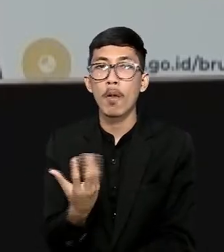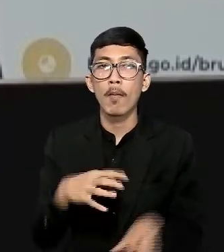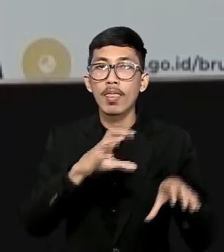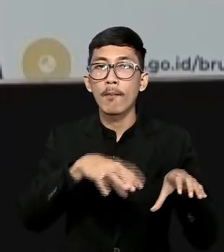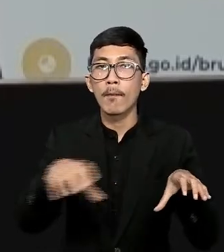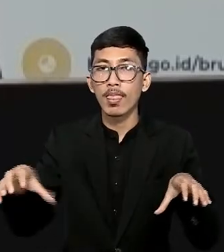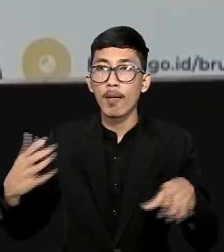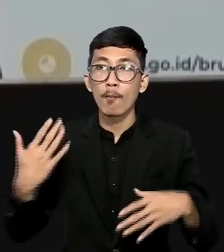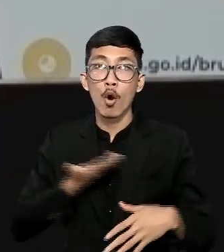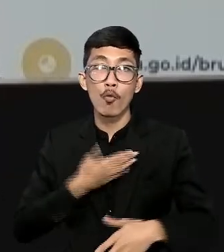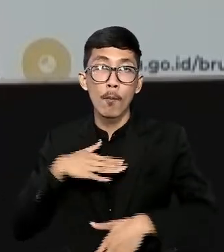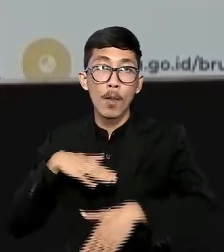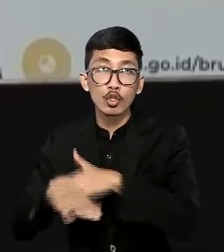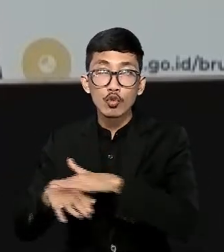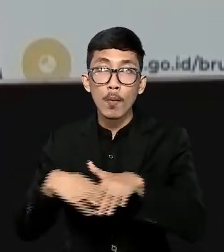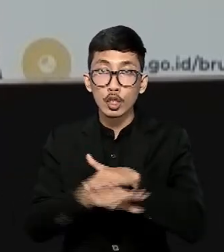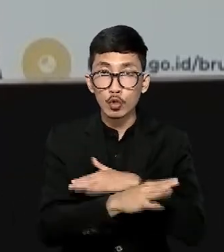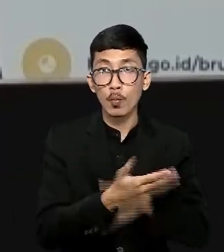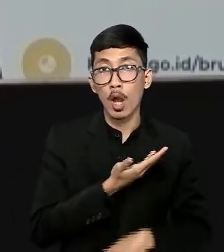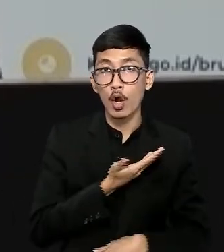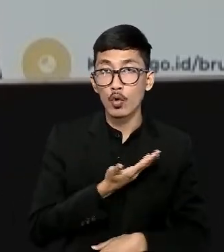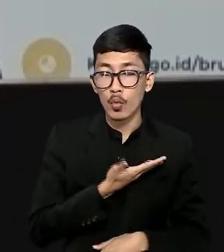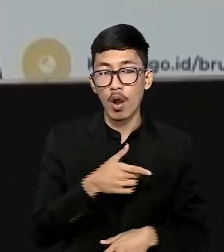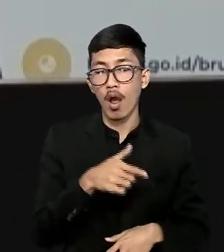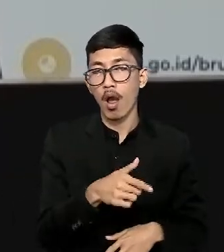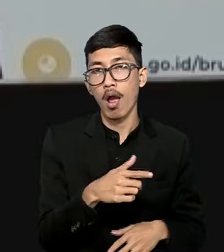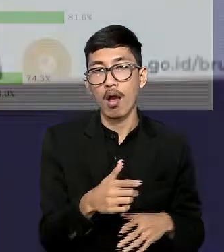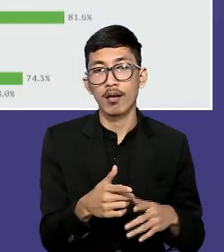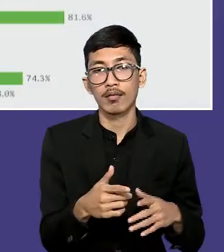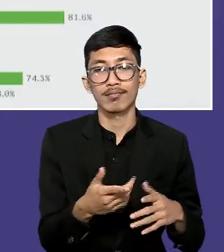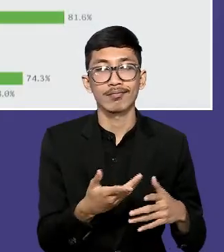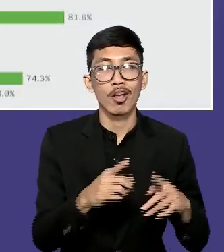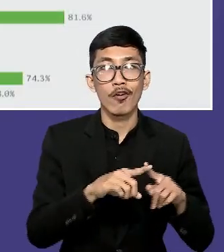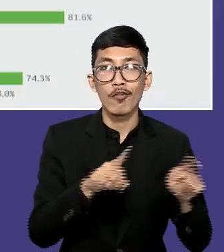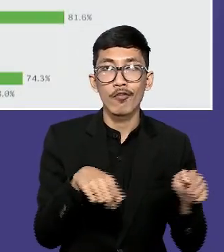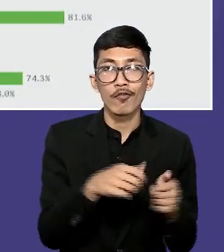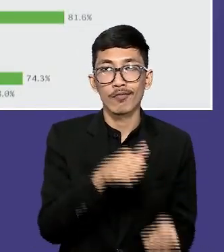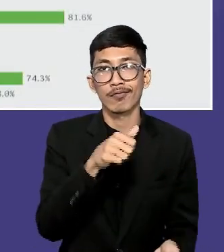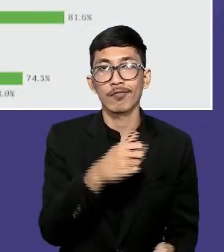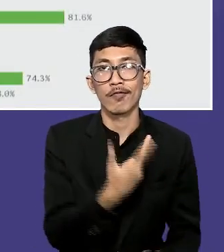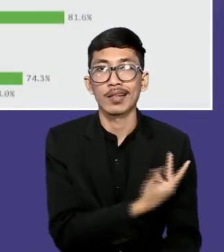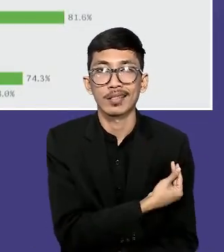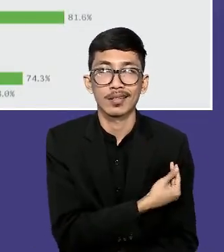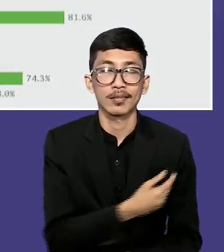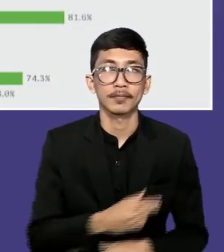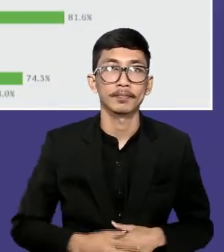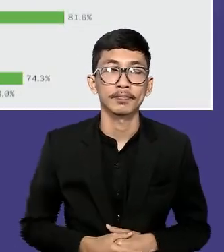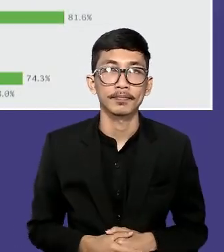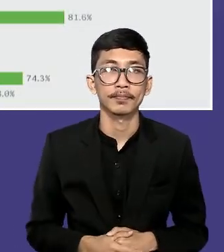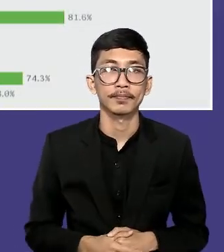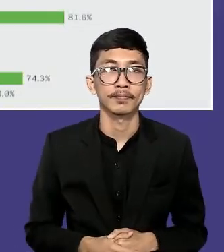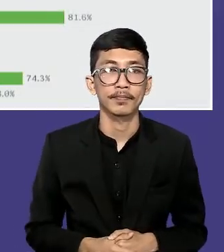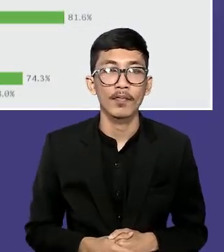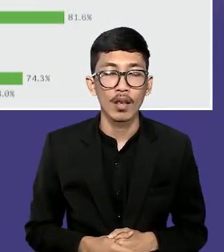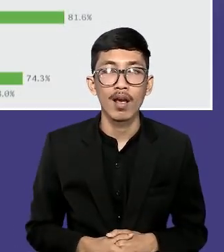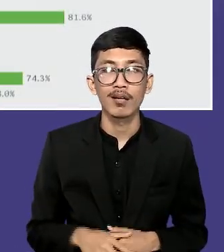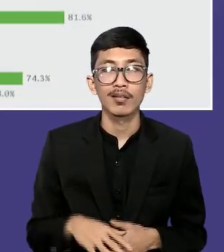disamping sertifikat saksi juga tes cepat antigen a Belanda bahkan tutup tokoh-tokoh itu